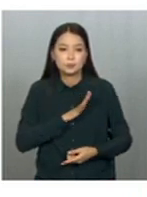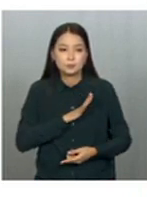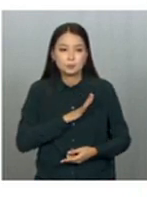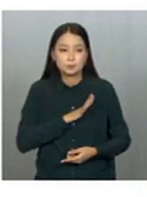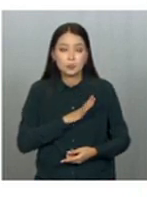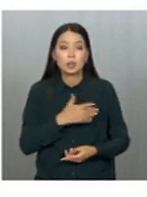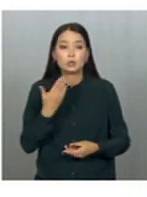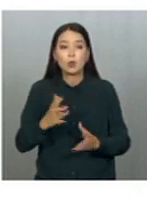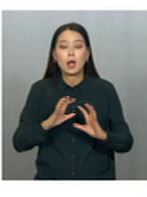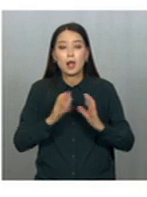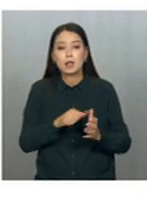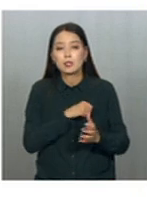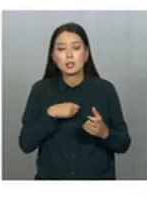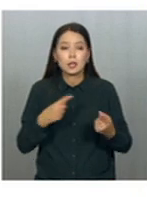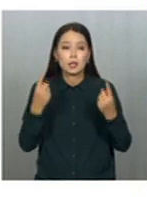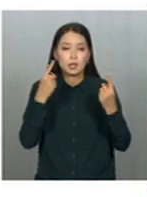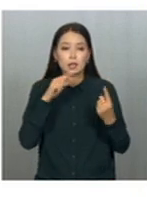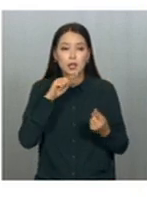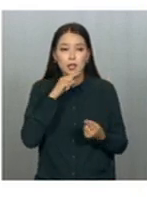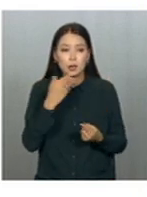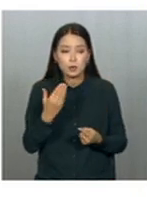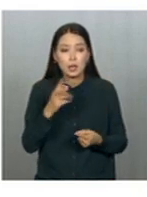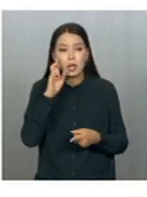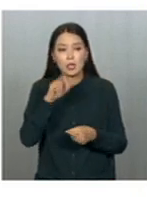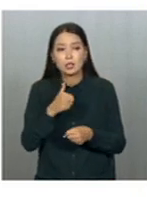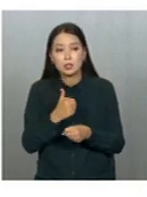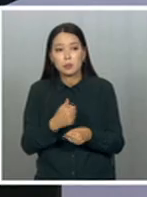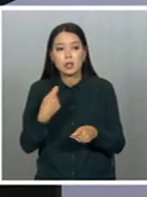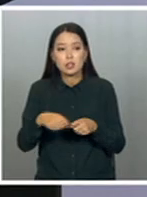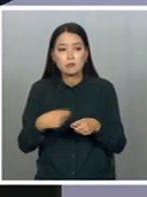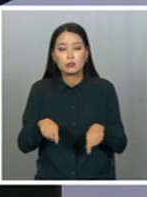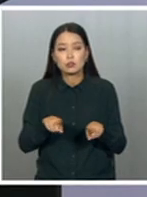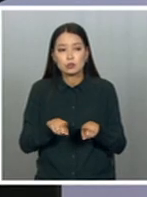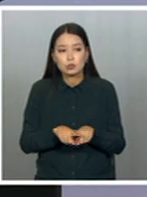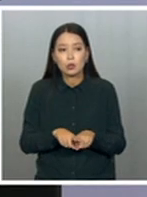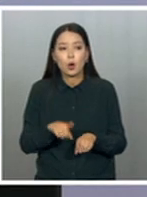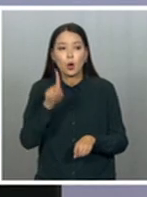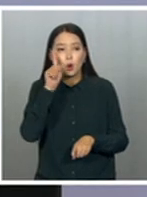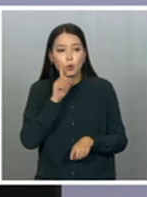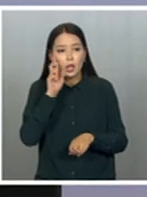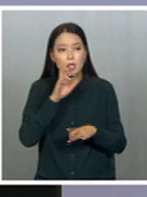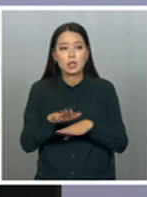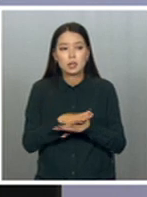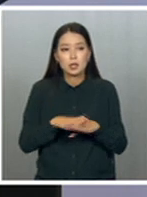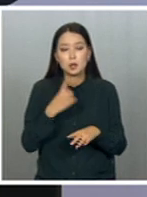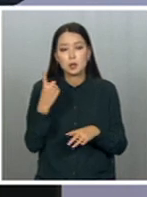Және әлемнің ең ірі экономикалары елімізді инвестициялар үшін қолайлы елдердің бірі ретінде